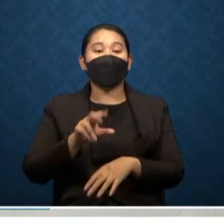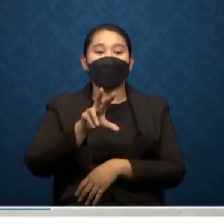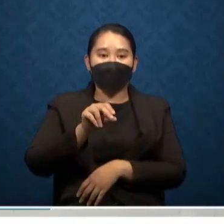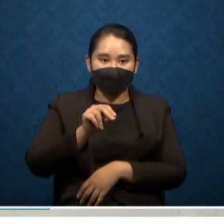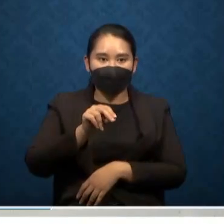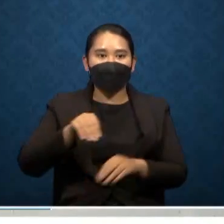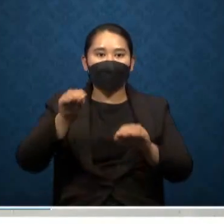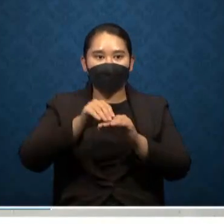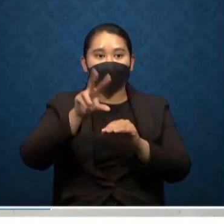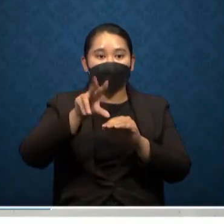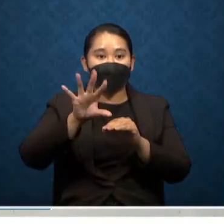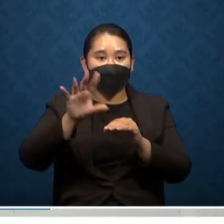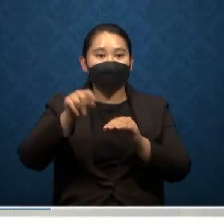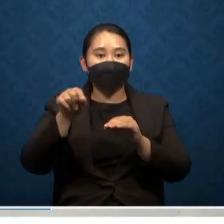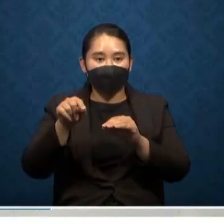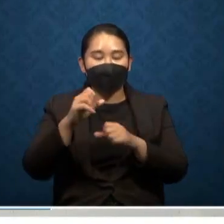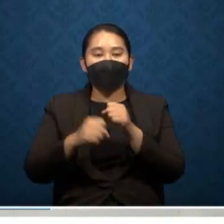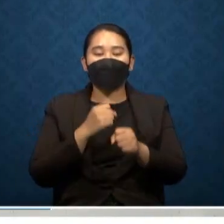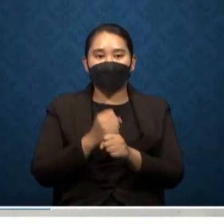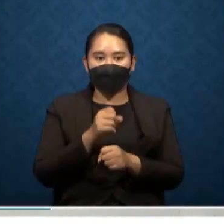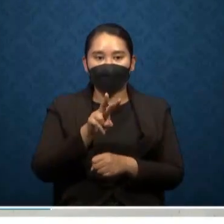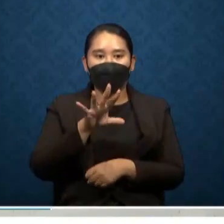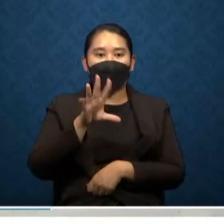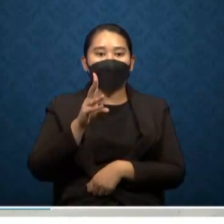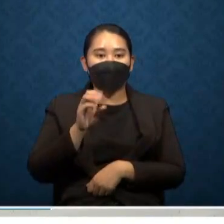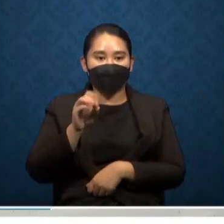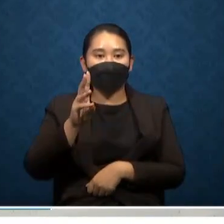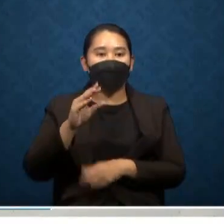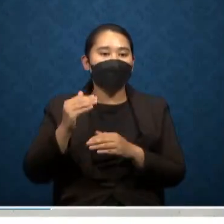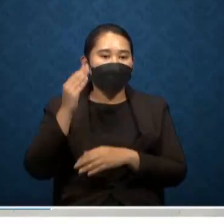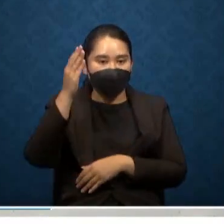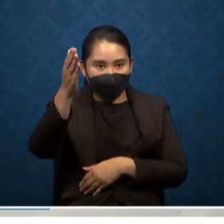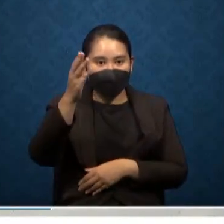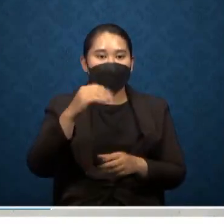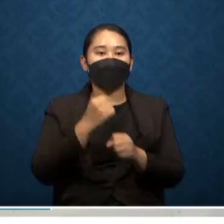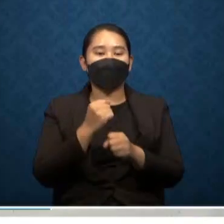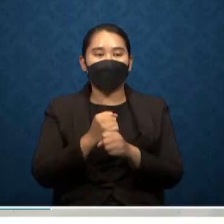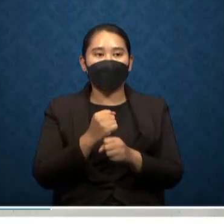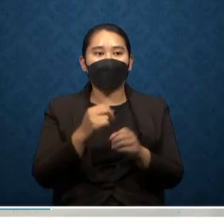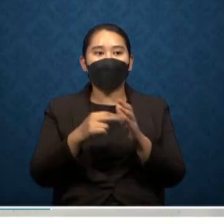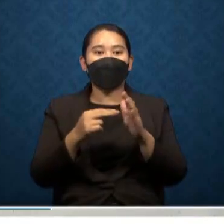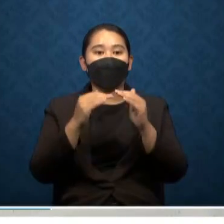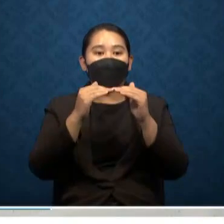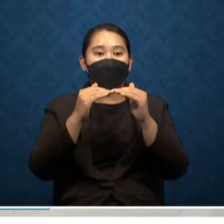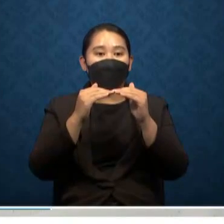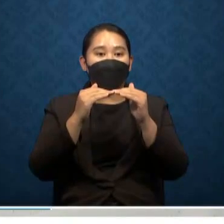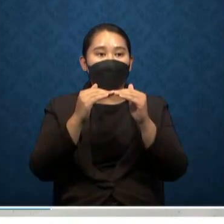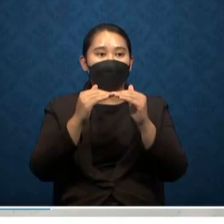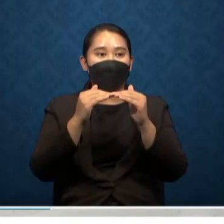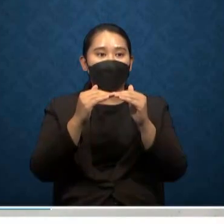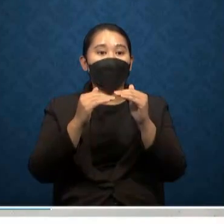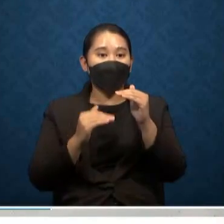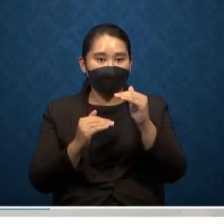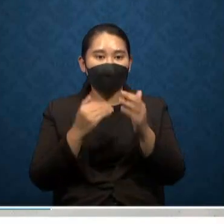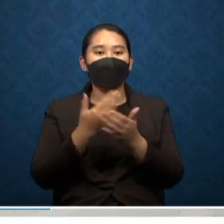35แล้วก็ในปี2566เป็นต้นไปนั้นก็จะเริ่มที่จะลดขนาดของว